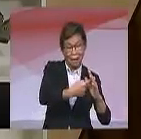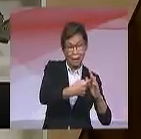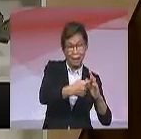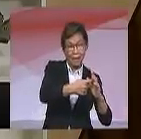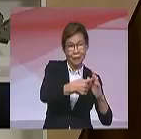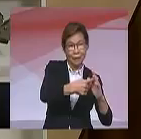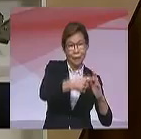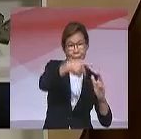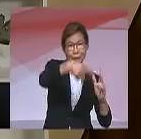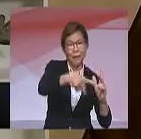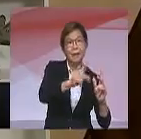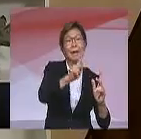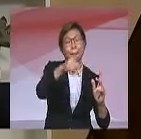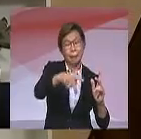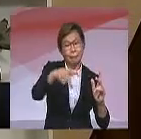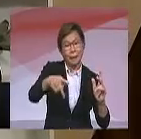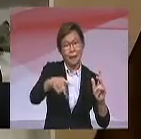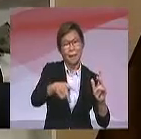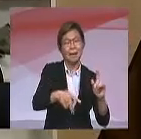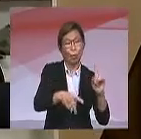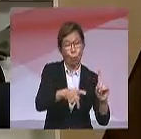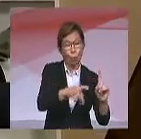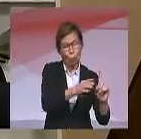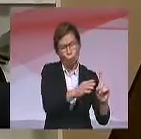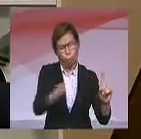Kawalan Pergerakan Pemulihan ataupun PKPP.